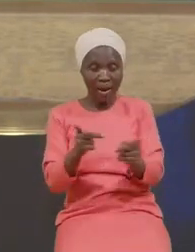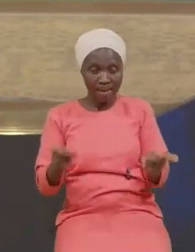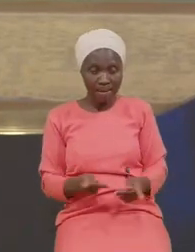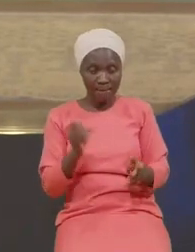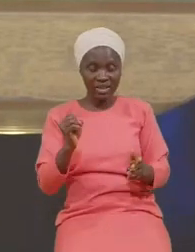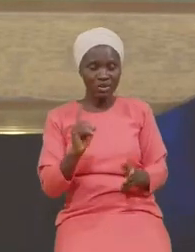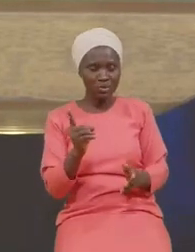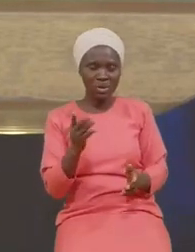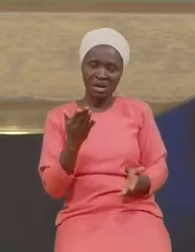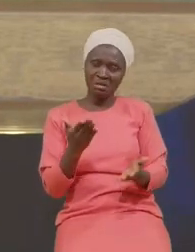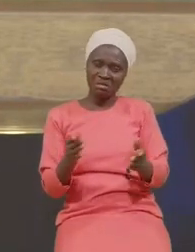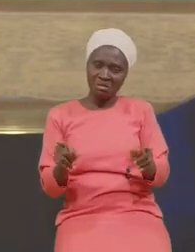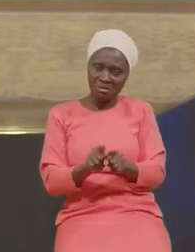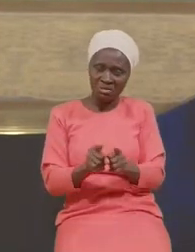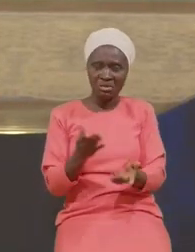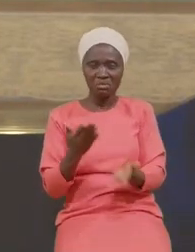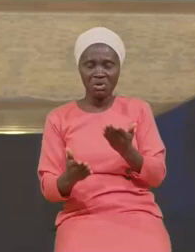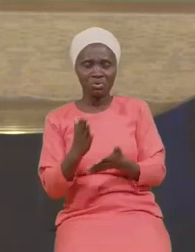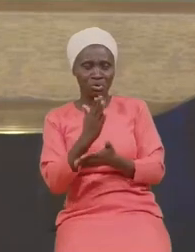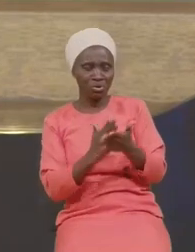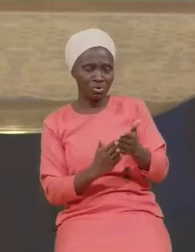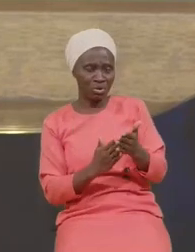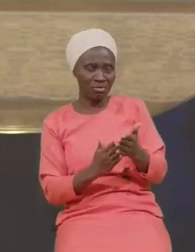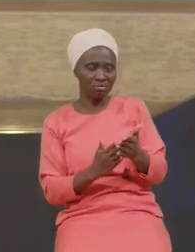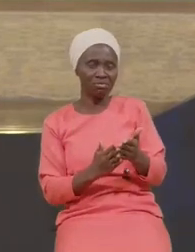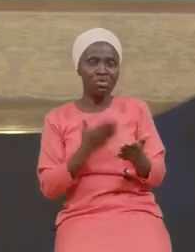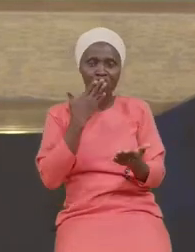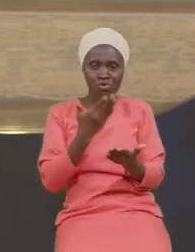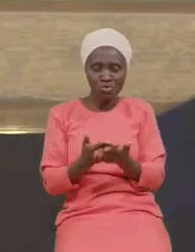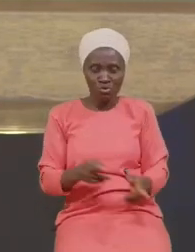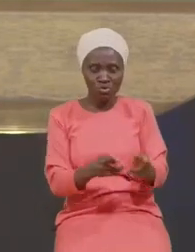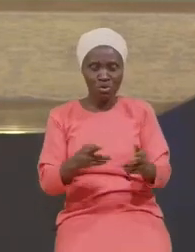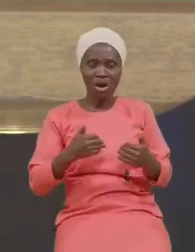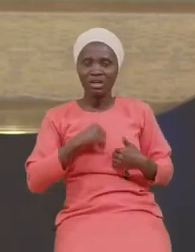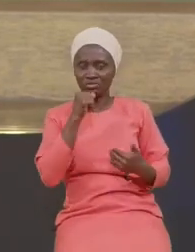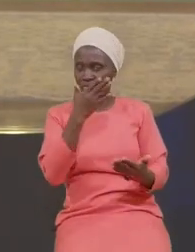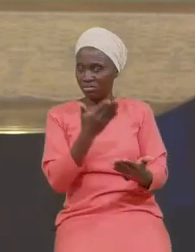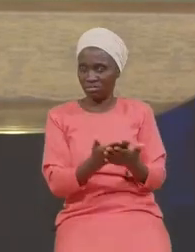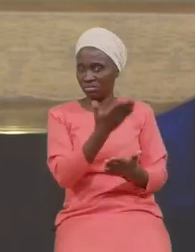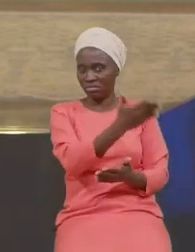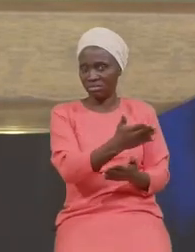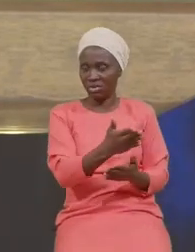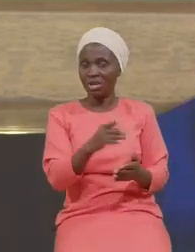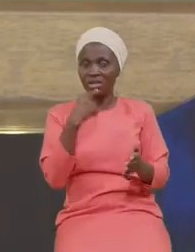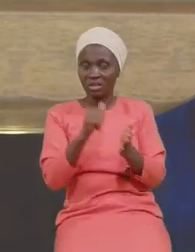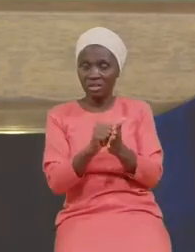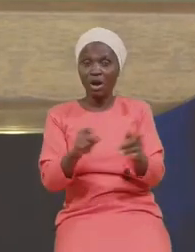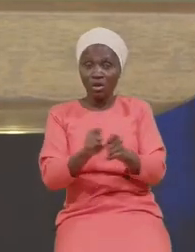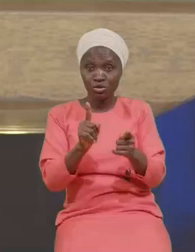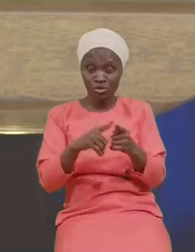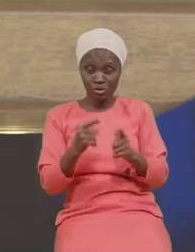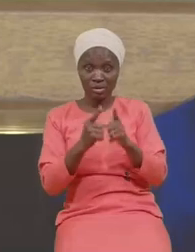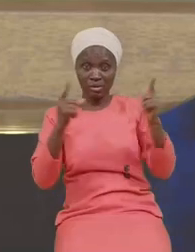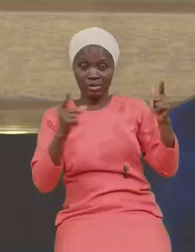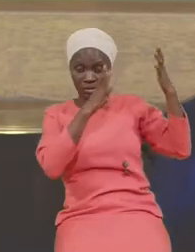lieux ou même les choses ne sont pas là l'infrastructure n'est pas disponible là-bas et dit et le Liban